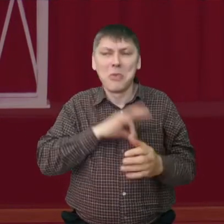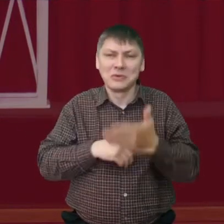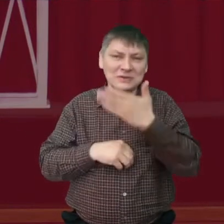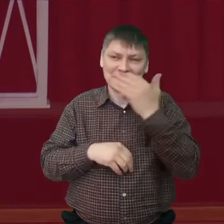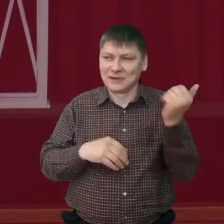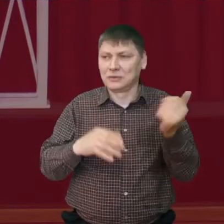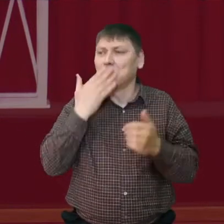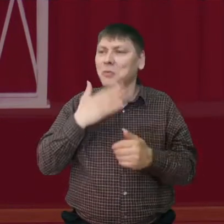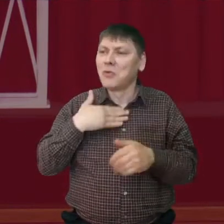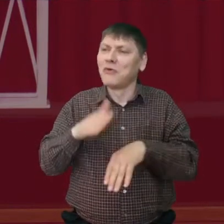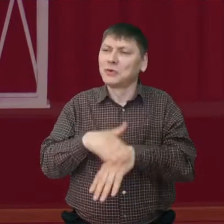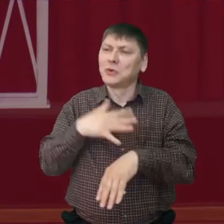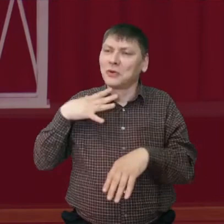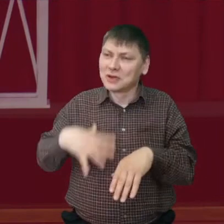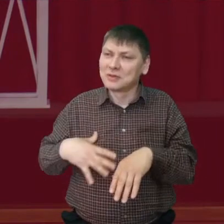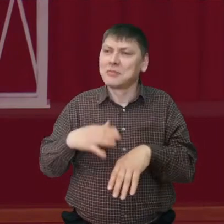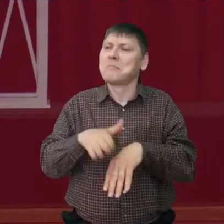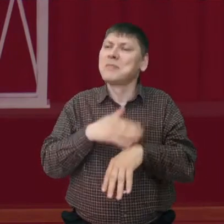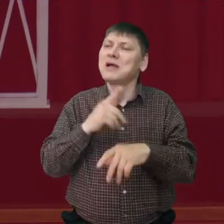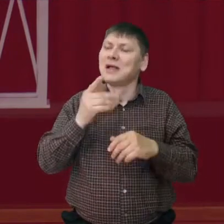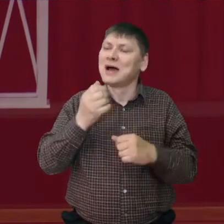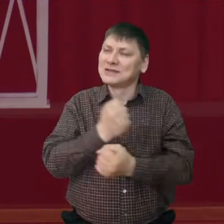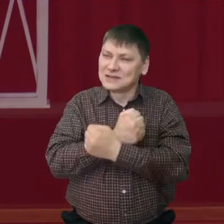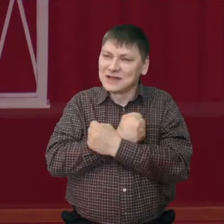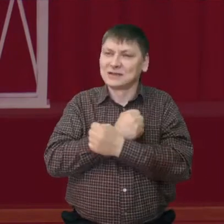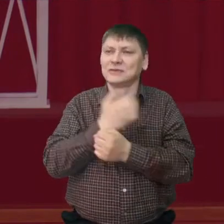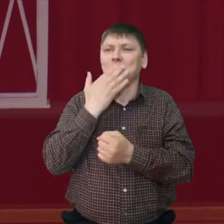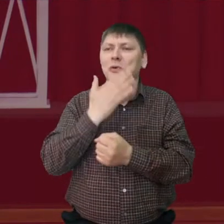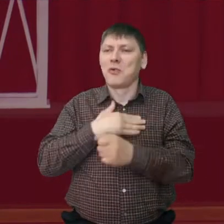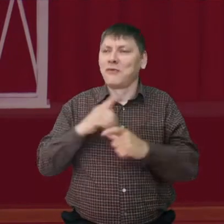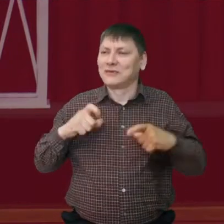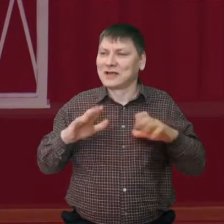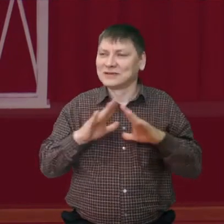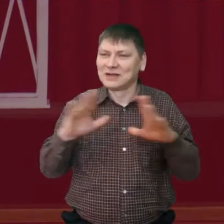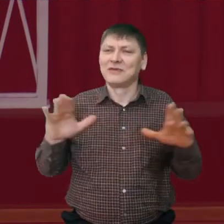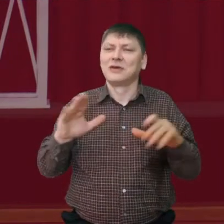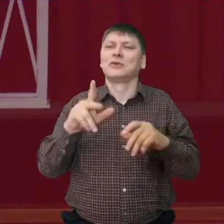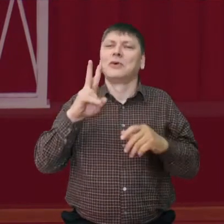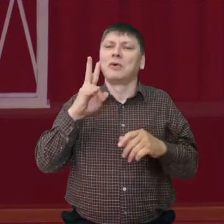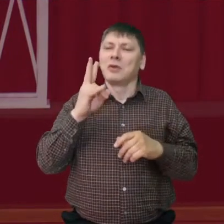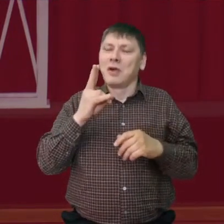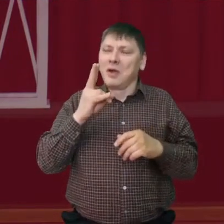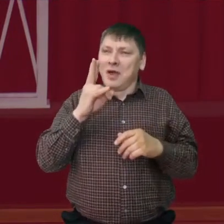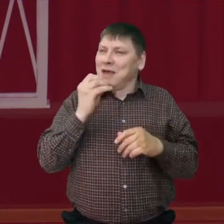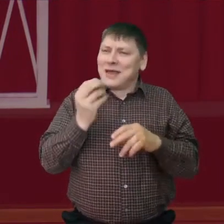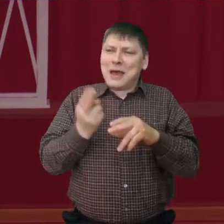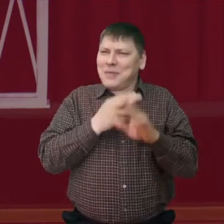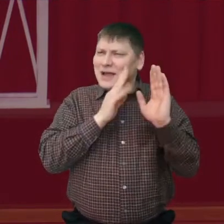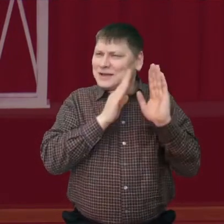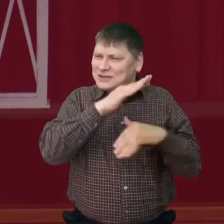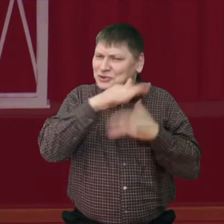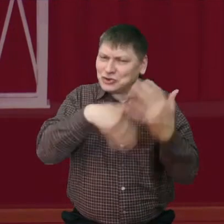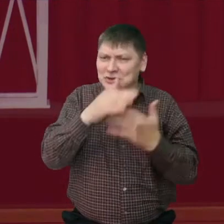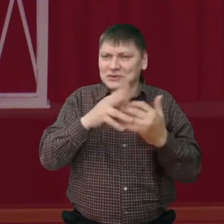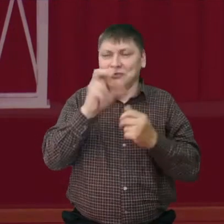долготерпит, милосердствует, любовь не завидует, любовь не превозносится, не гордится, не бесчинствует, не ищет своего,